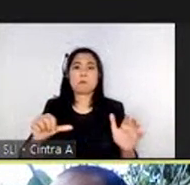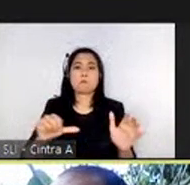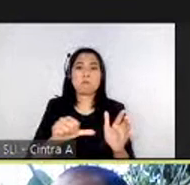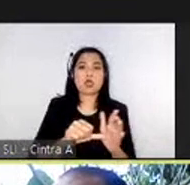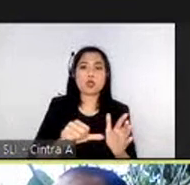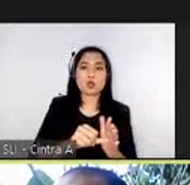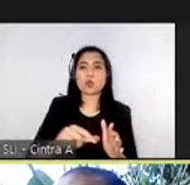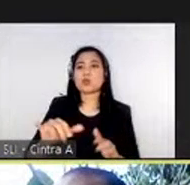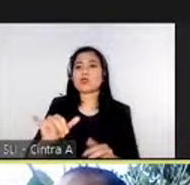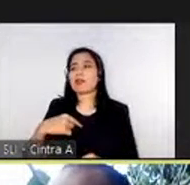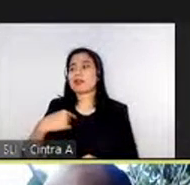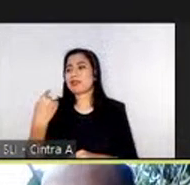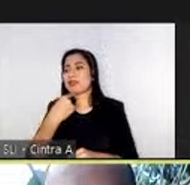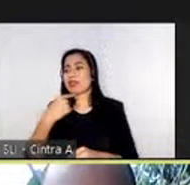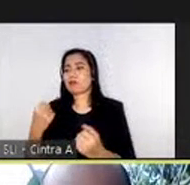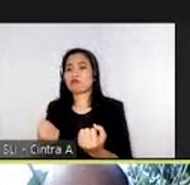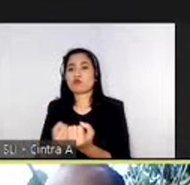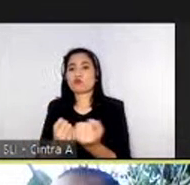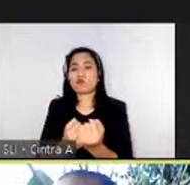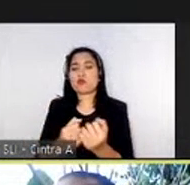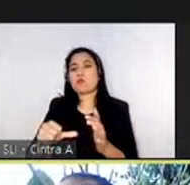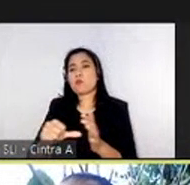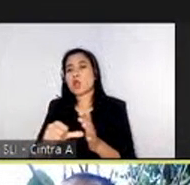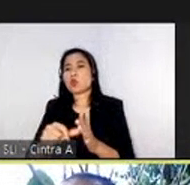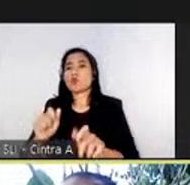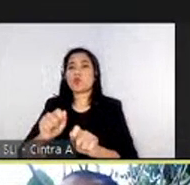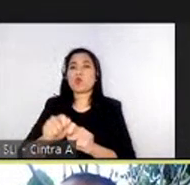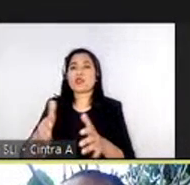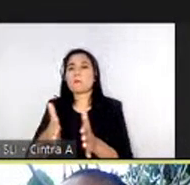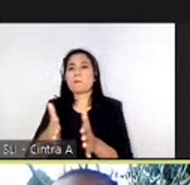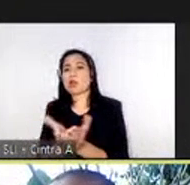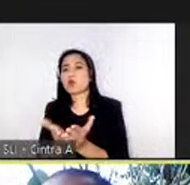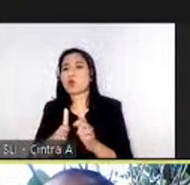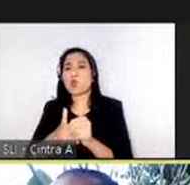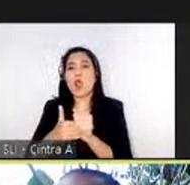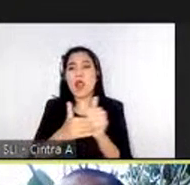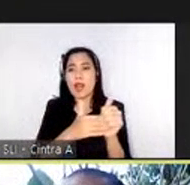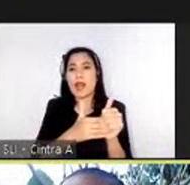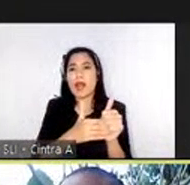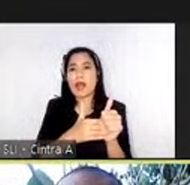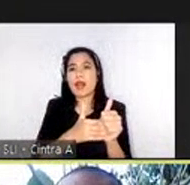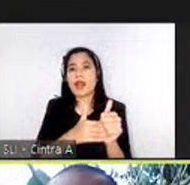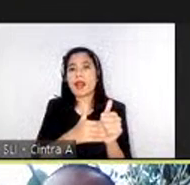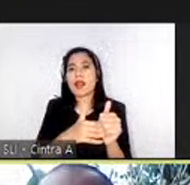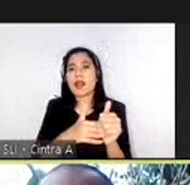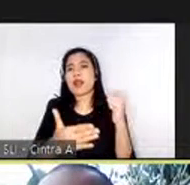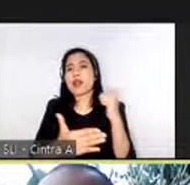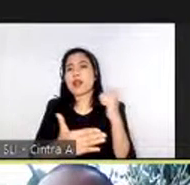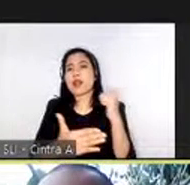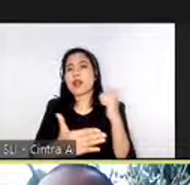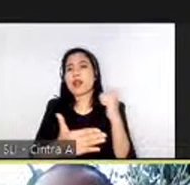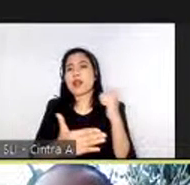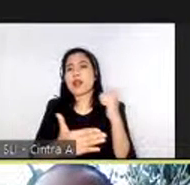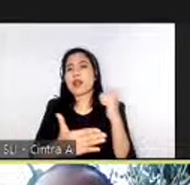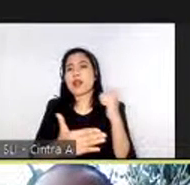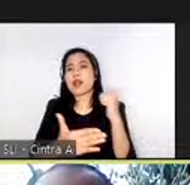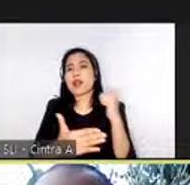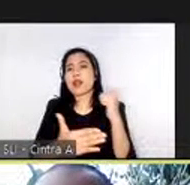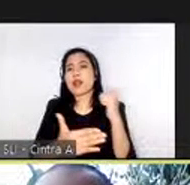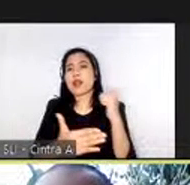ikut mendorong membantu membuat panduan kepada e baik di negara maupun juga di private seor cukup